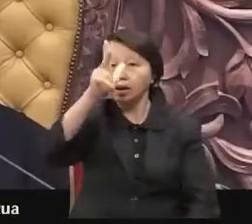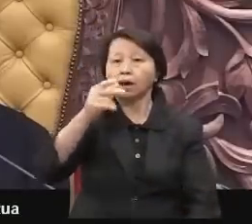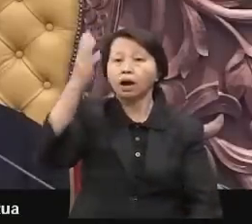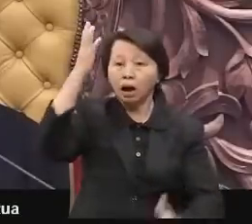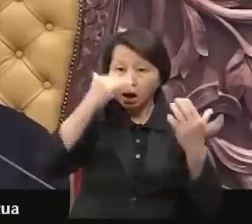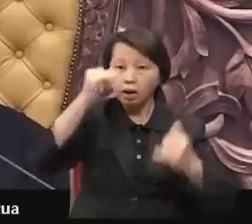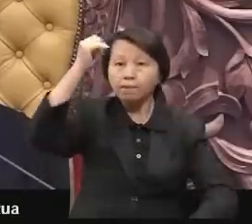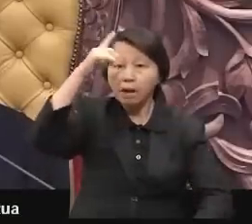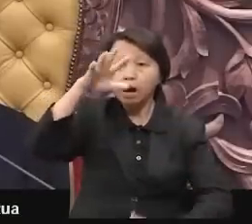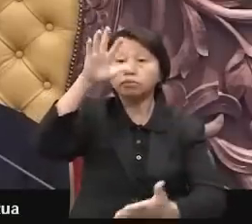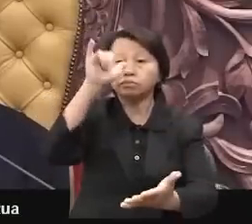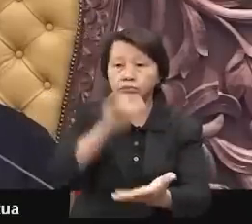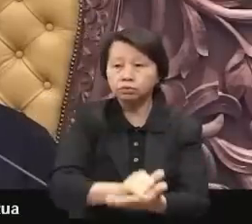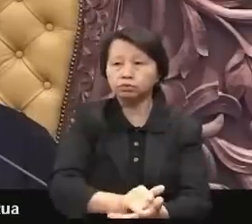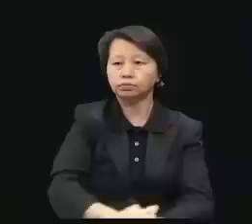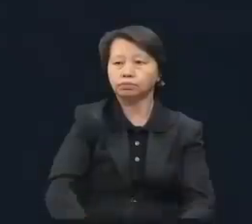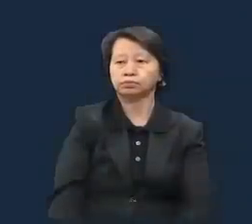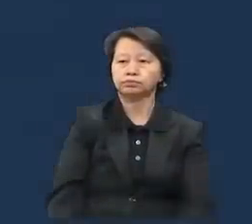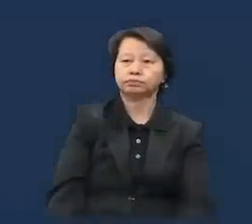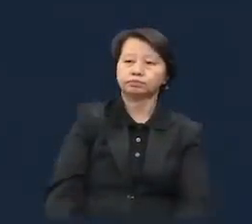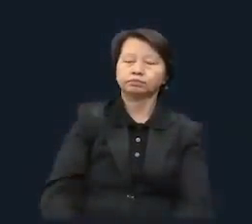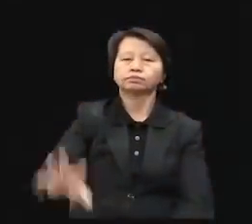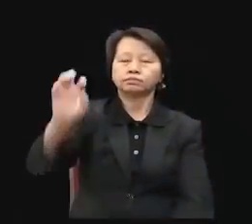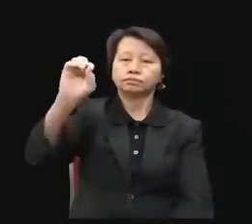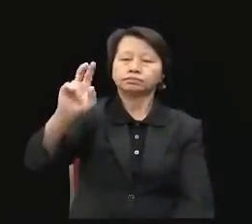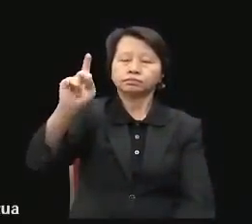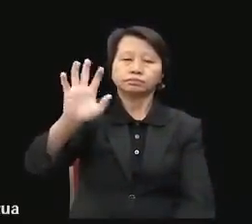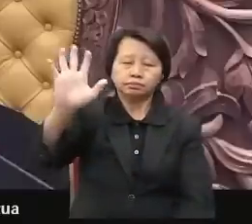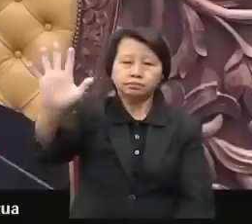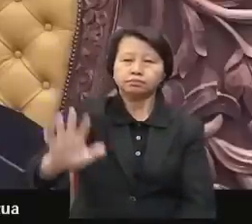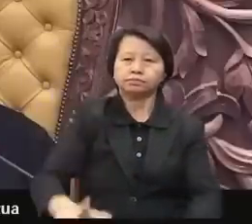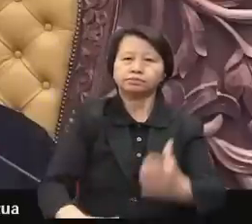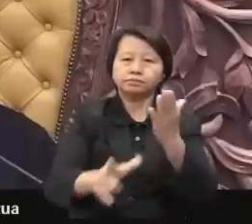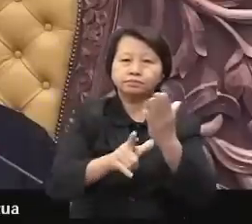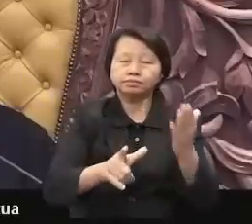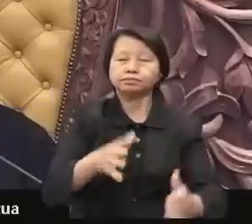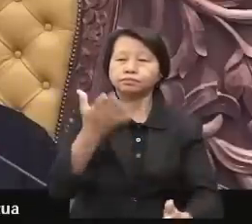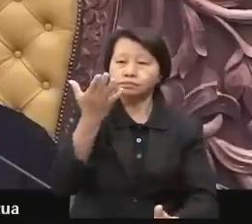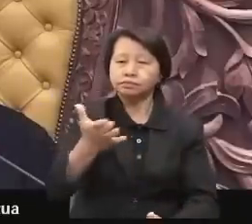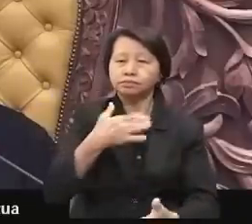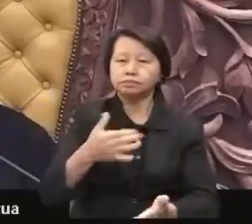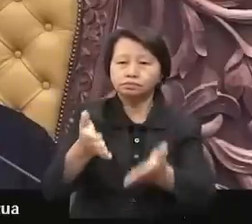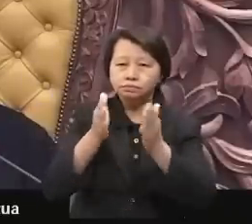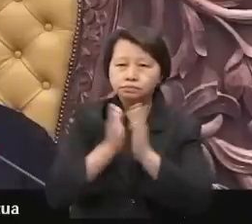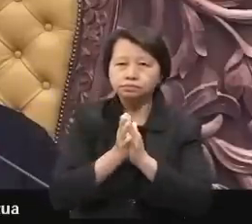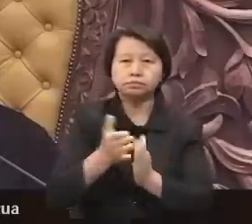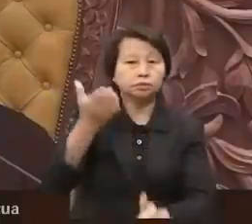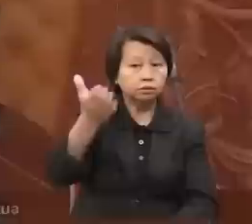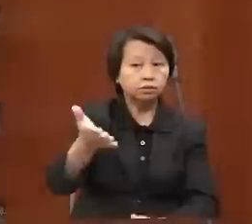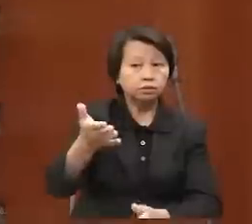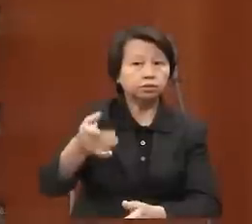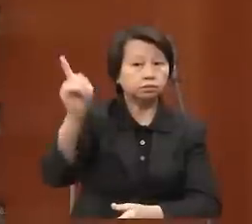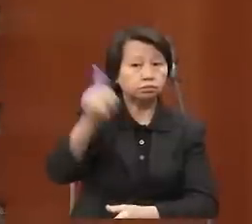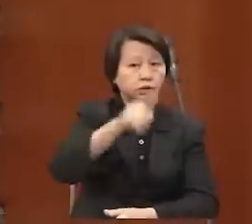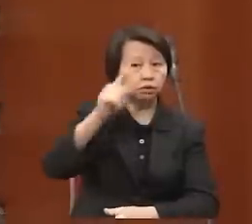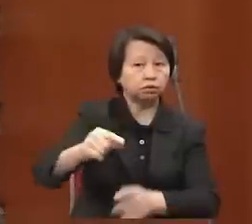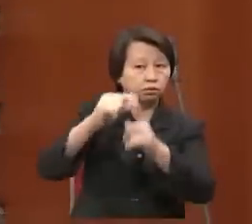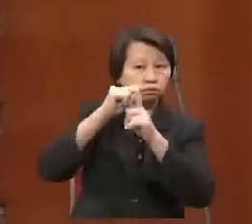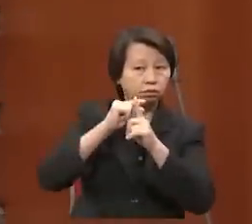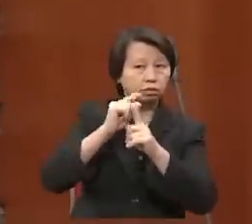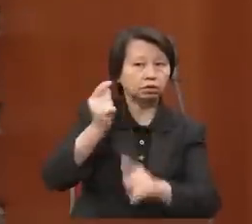faham itu. Okey, saya menyambut baik penjelasan ini. Timbalan speaker, saya minta ruling, saya minta beliau tarik balik kenyataan